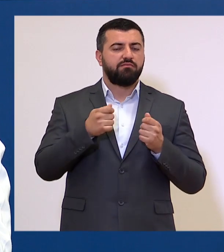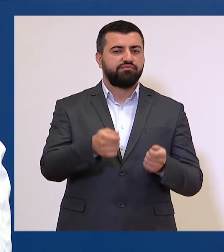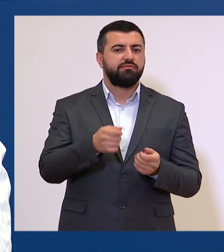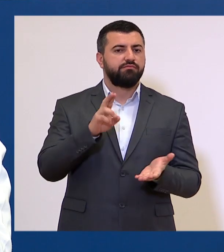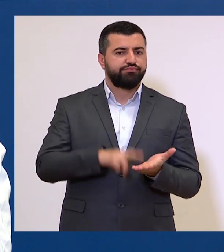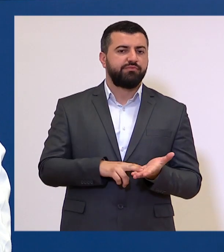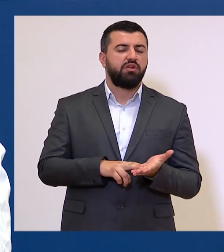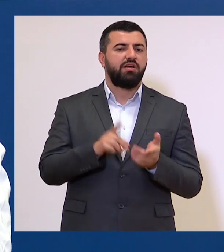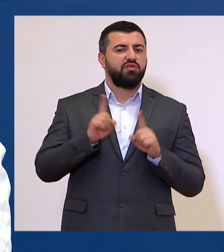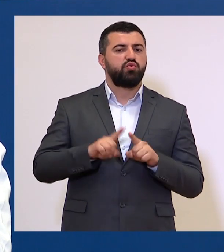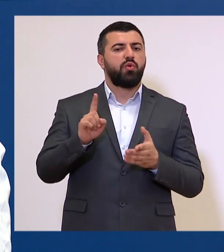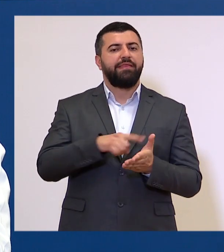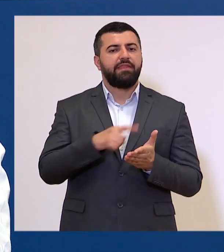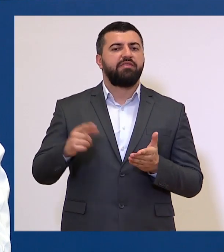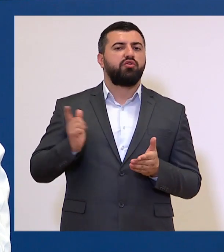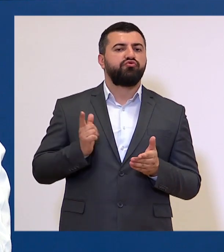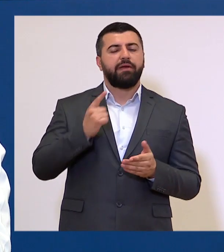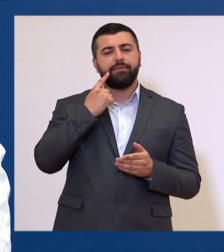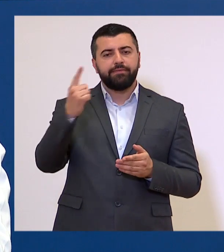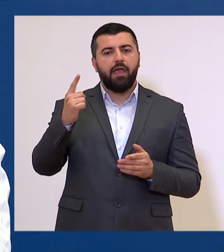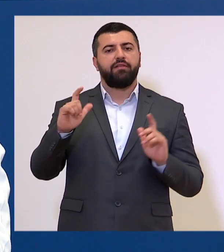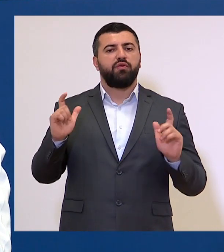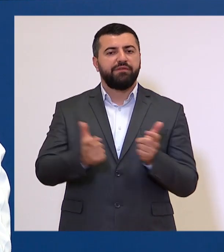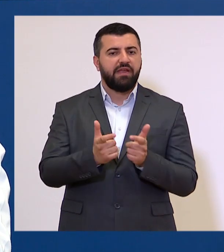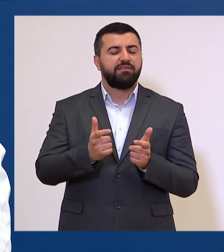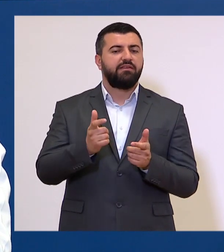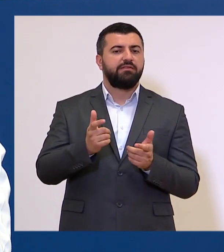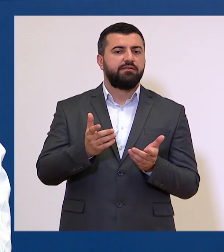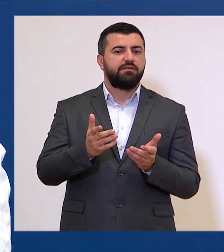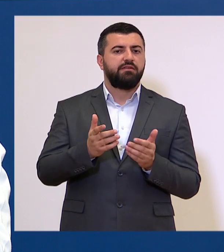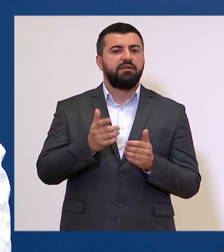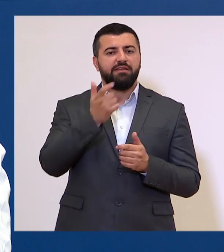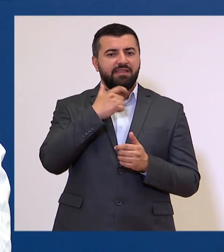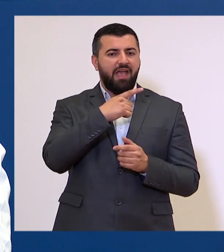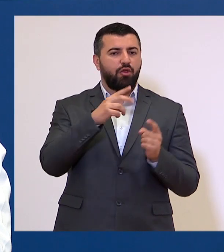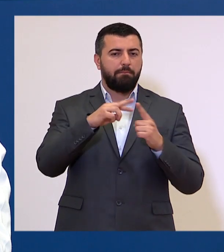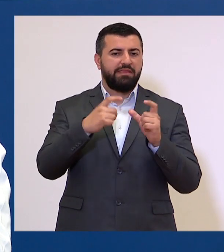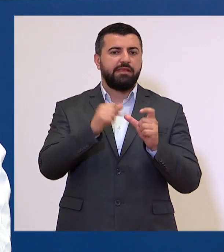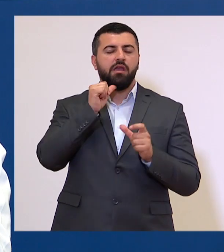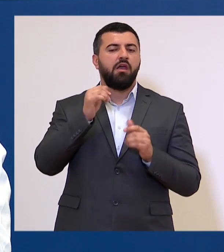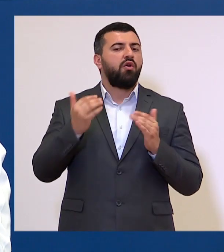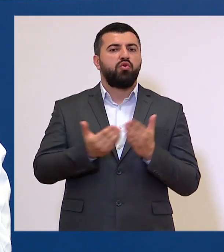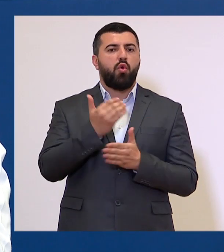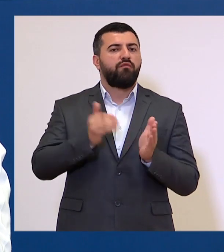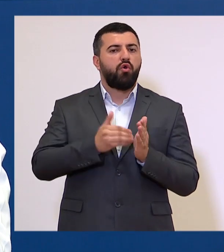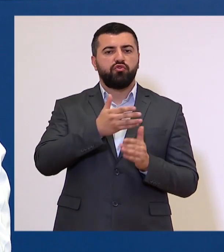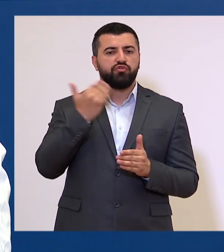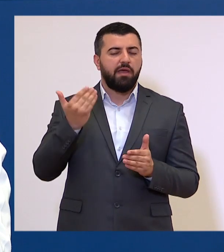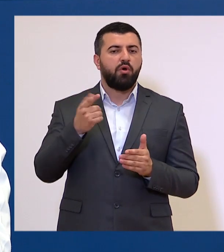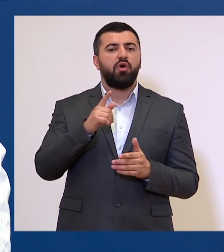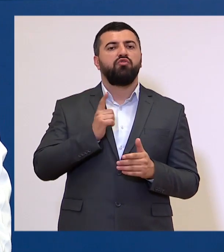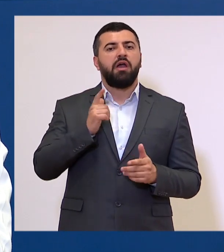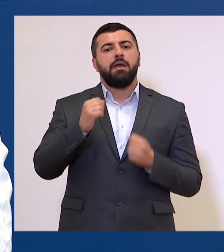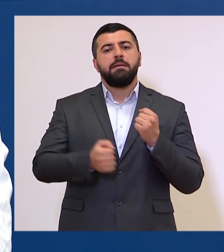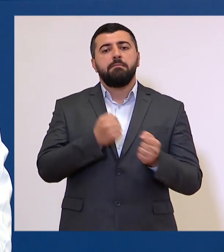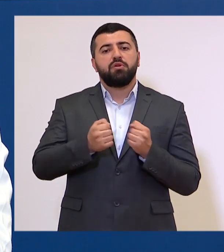Europskog centra za kontrolu prevenciju bolesti i američkog CDC-a, da koristimo PCR tehnologiju, a također i ove brze testove kojima